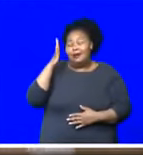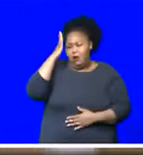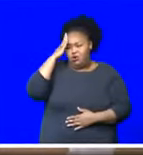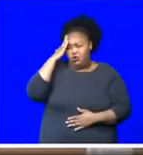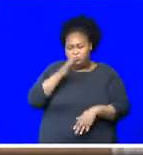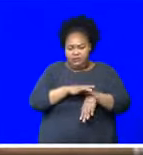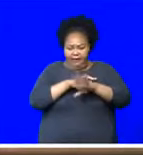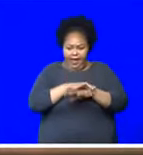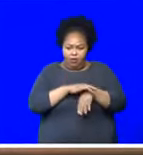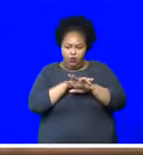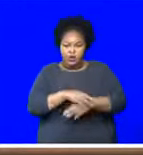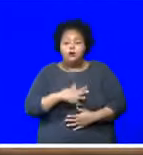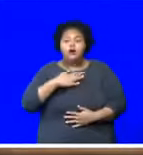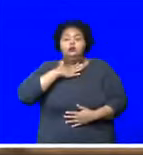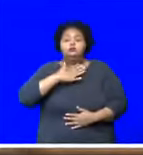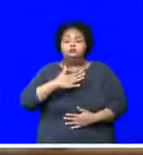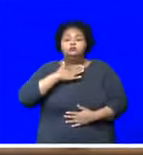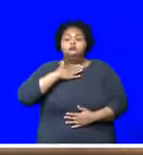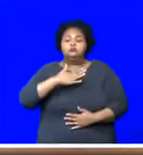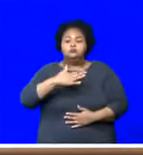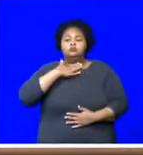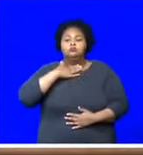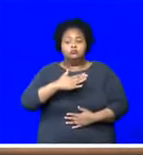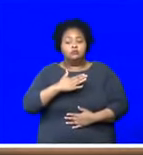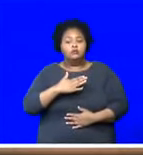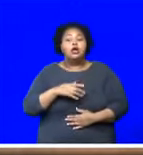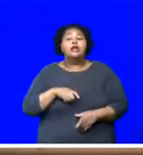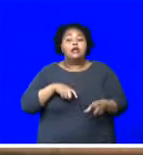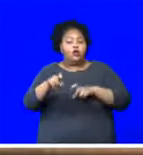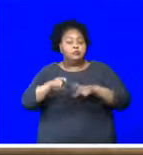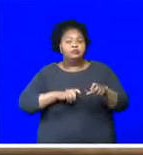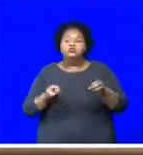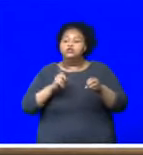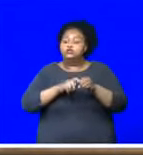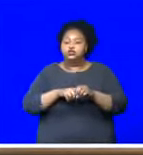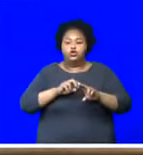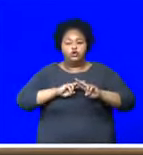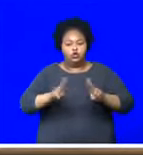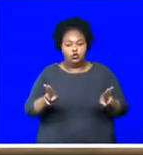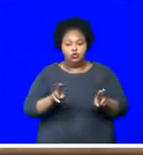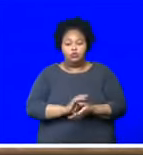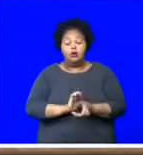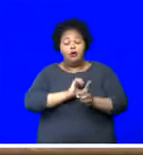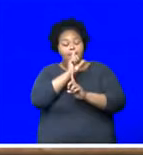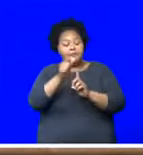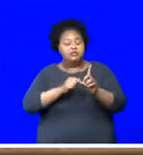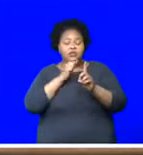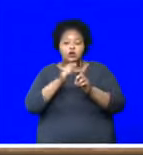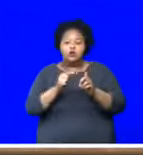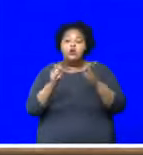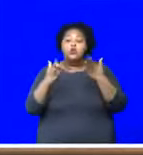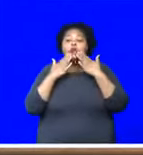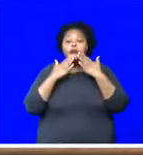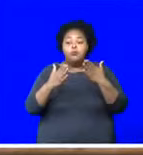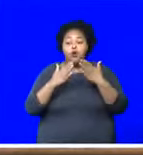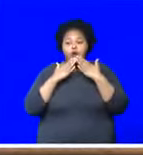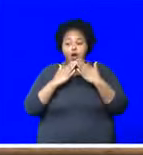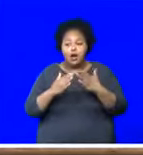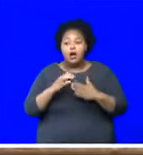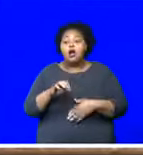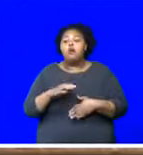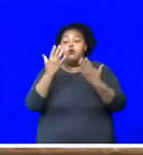letithite lokufaka ekhathi sifuba ukuthi bangawungeneli lo msebenzi. Uchubeke wabonga kubobucopho